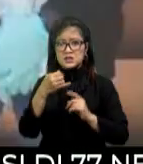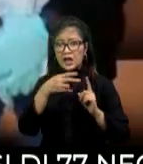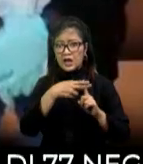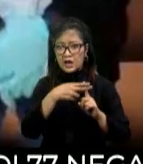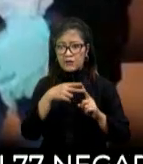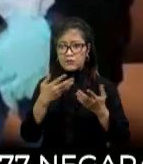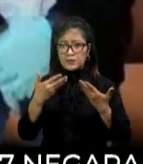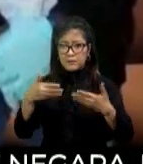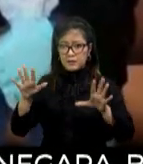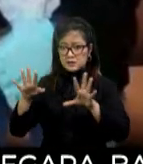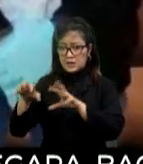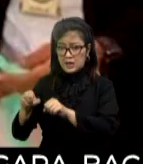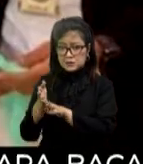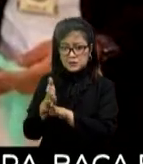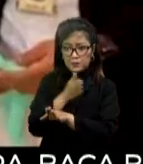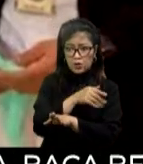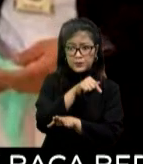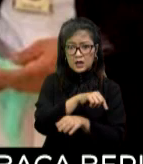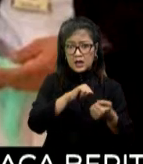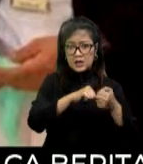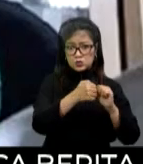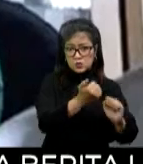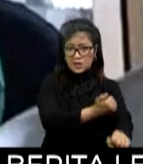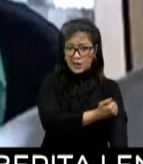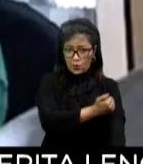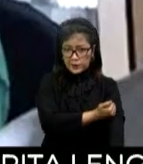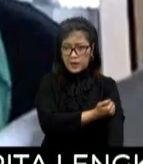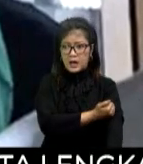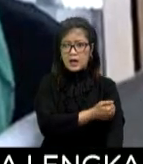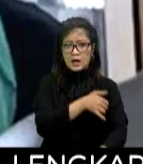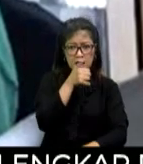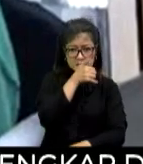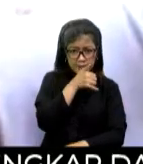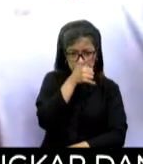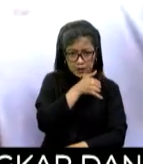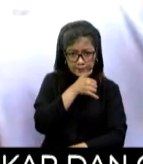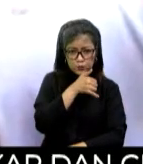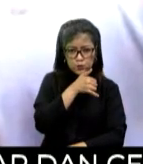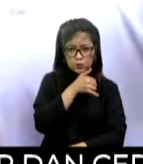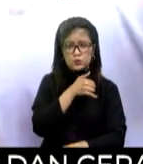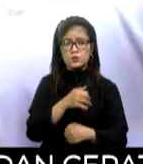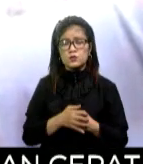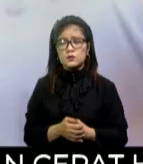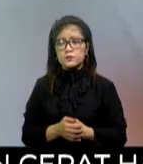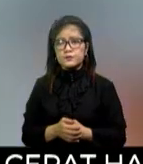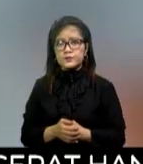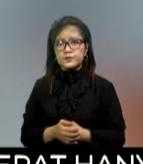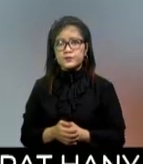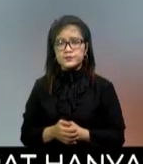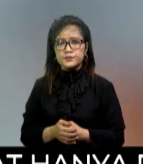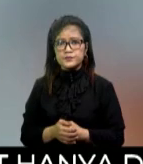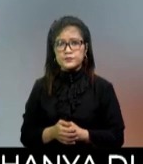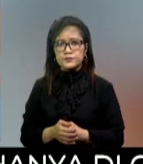setelah ditangkap polisi dalam kasus penyalahgunaan narkotika jenis ganja dari Jakarta Kami saja mati